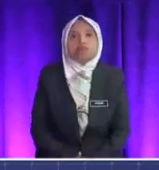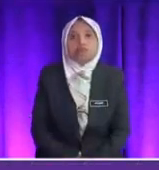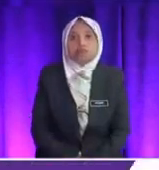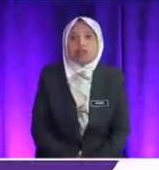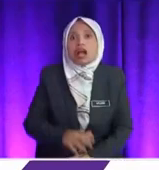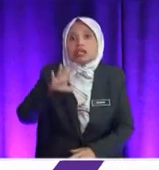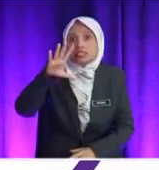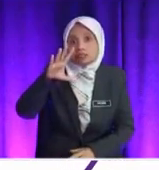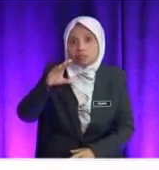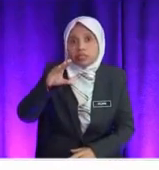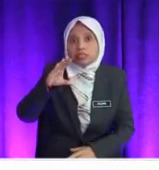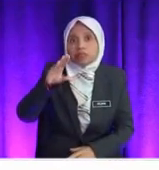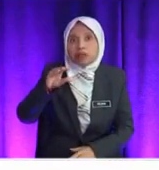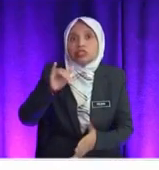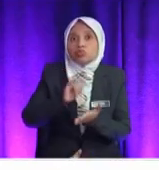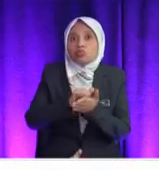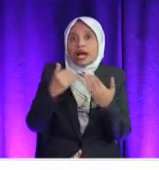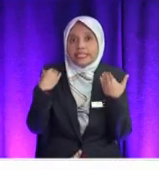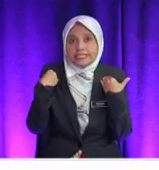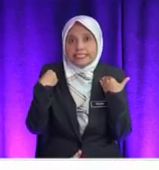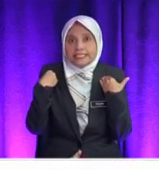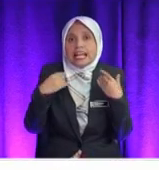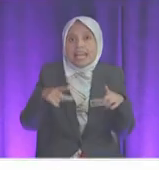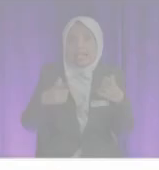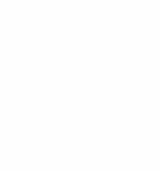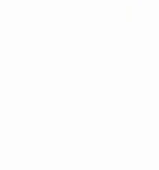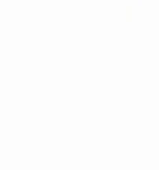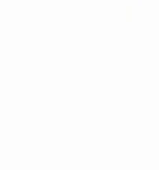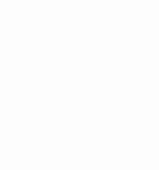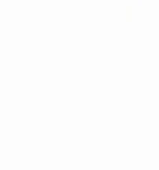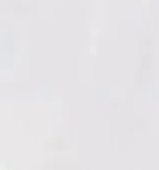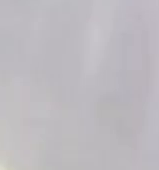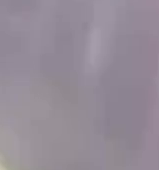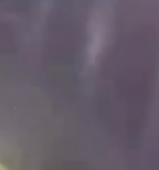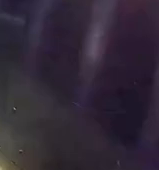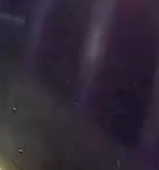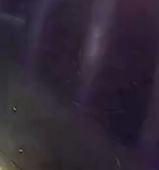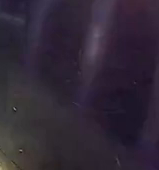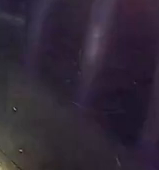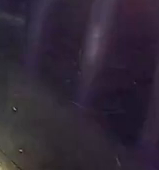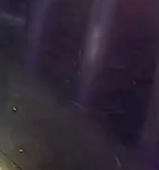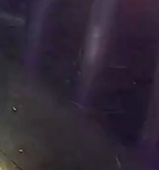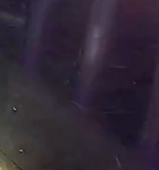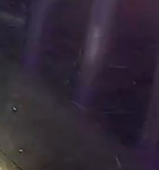Spanyol oke hai oh itu Caca Yuri Cikuya itulah cara saya senangi